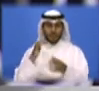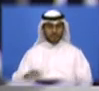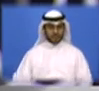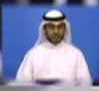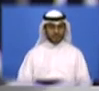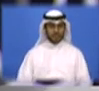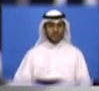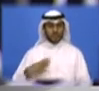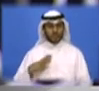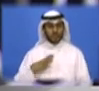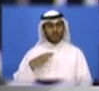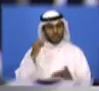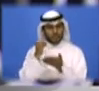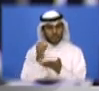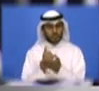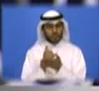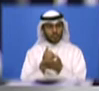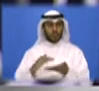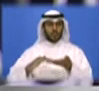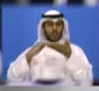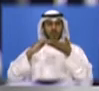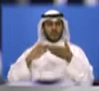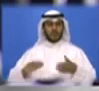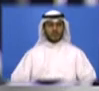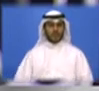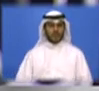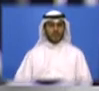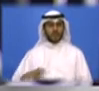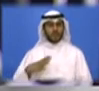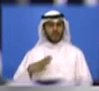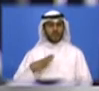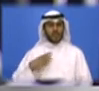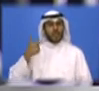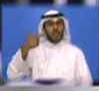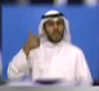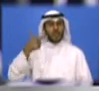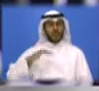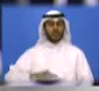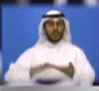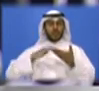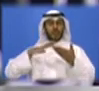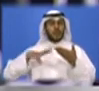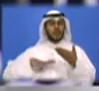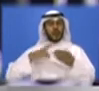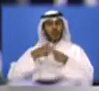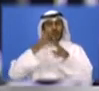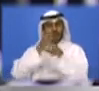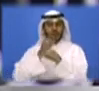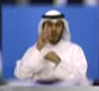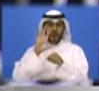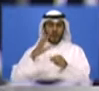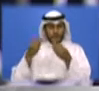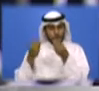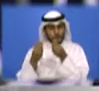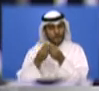البلاد الشيخ صباح الأحمد الجابر الصباح وسمو ولي عهده الأمين الشيخ نواف الأحمد الجابر